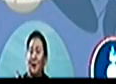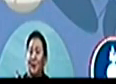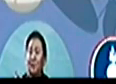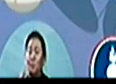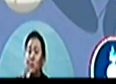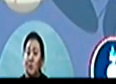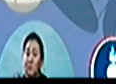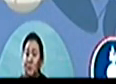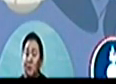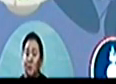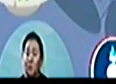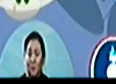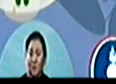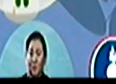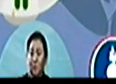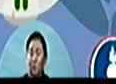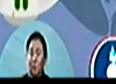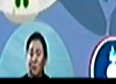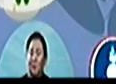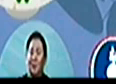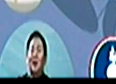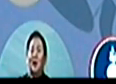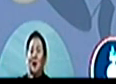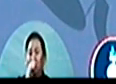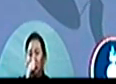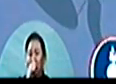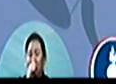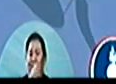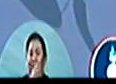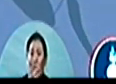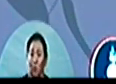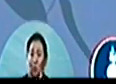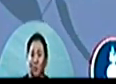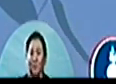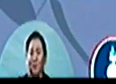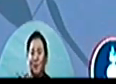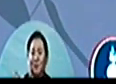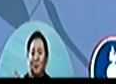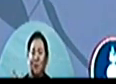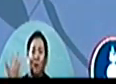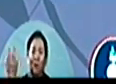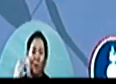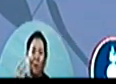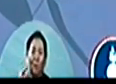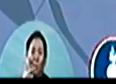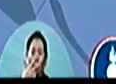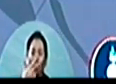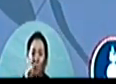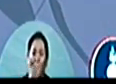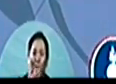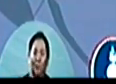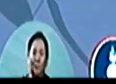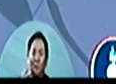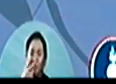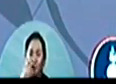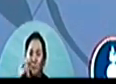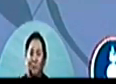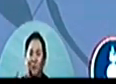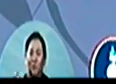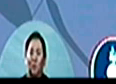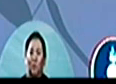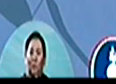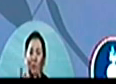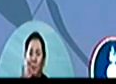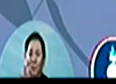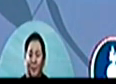дарагд үйлчилж байна уу? Иргэнд үйлчилж байна. Харамсалтай нь хууль даргад үйлчилдэг болсныг харуулсан гутамшигт үйл явдлууд шил